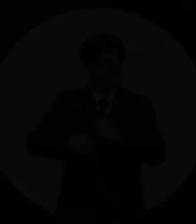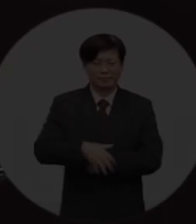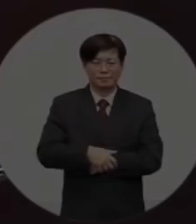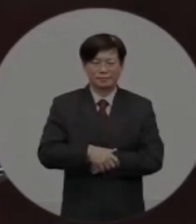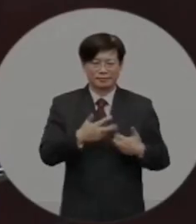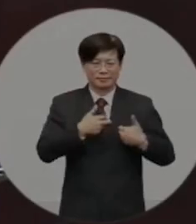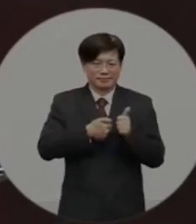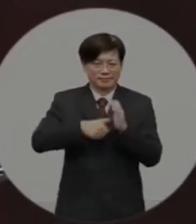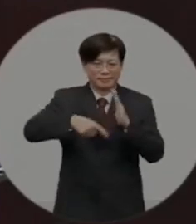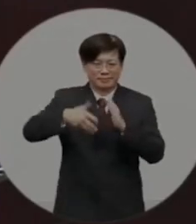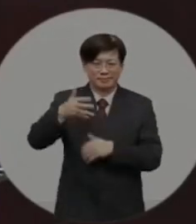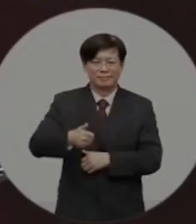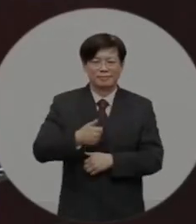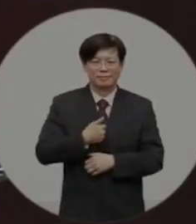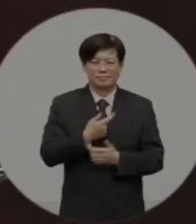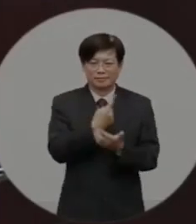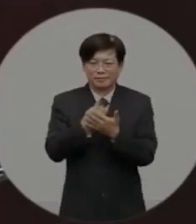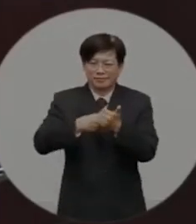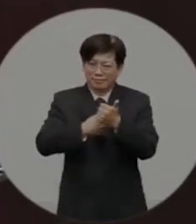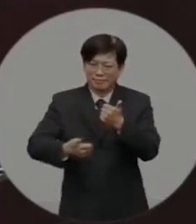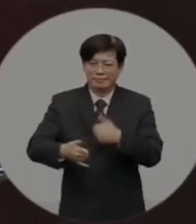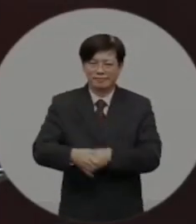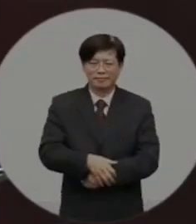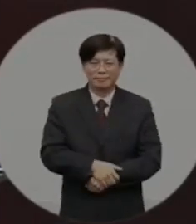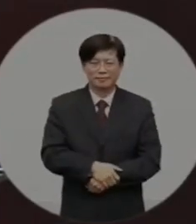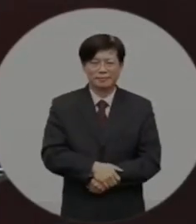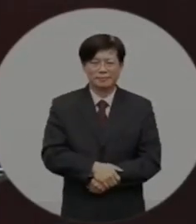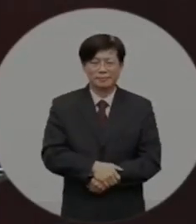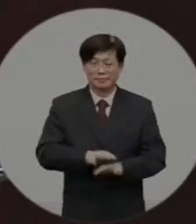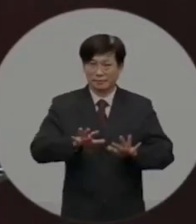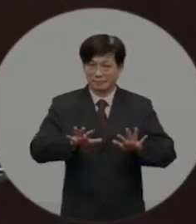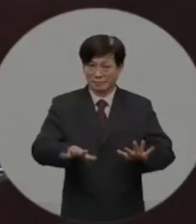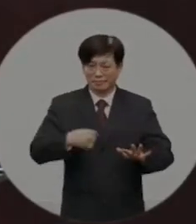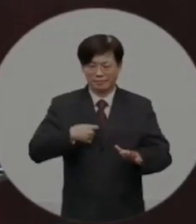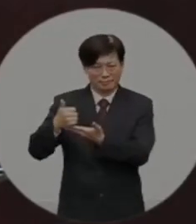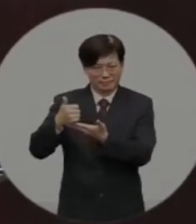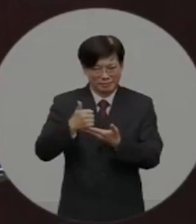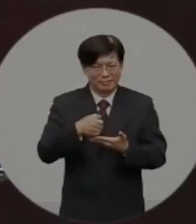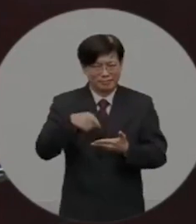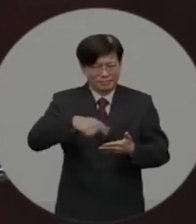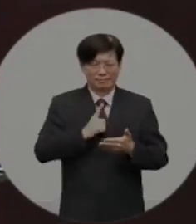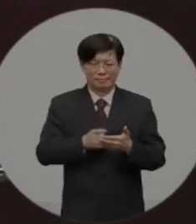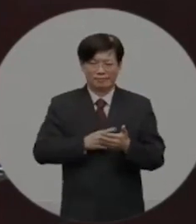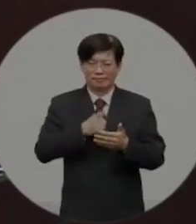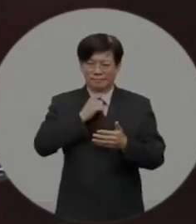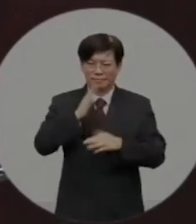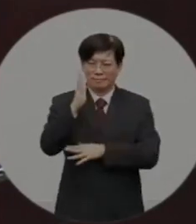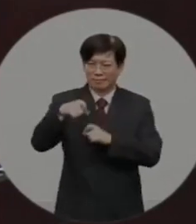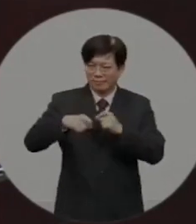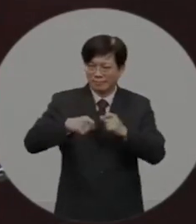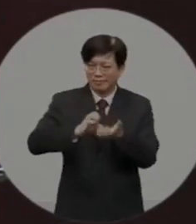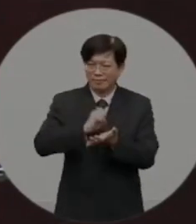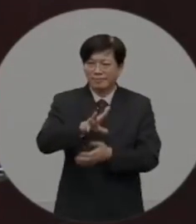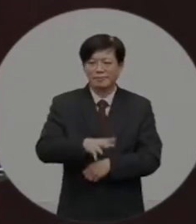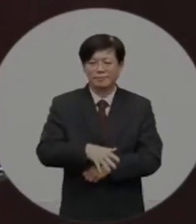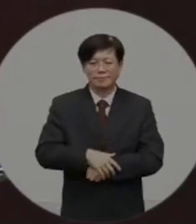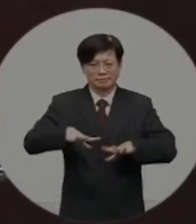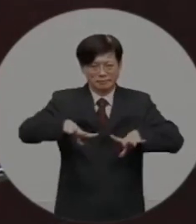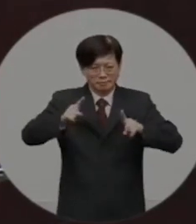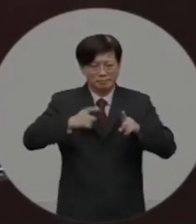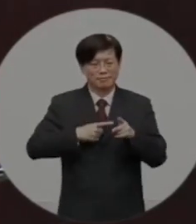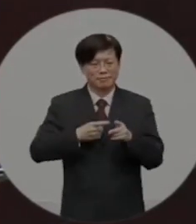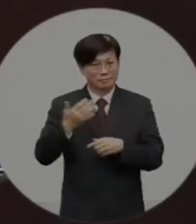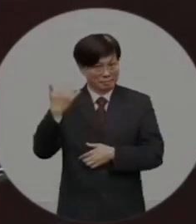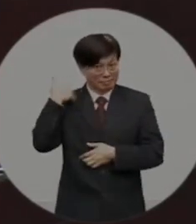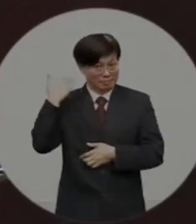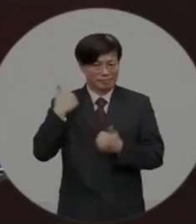蔡副院长,各位委员先进今天应邀前来贵院进行施政报告首先对贵